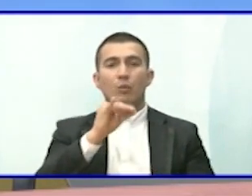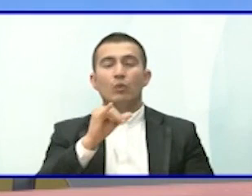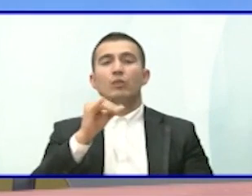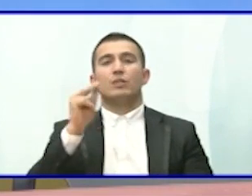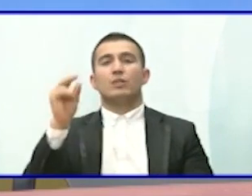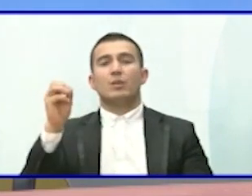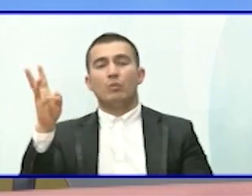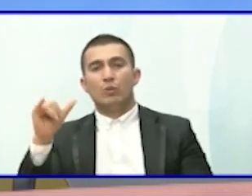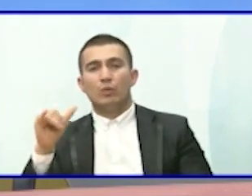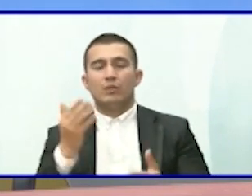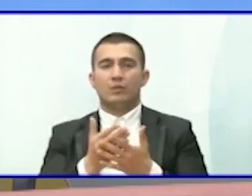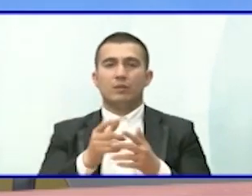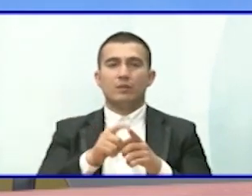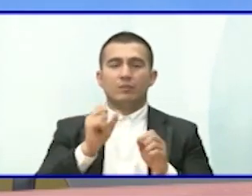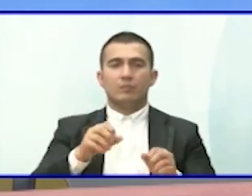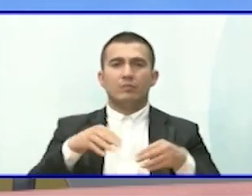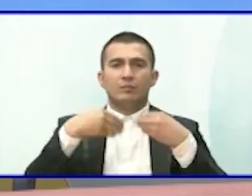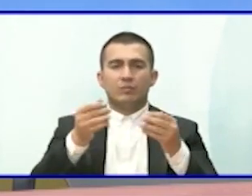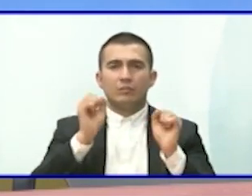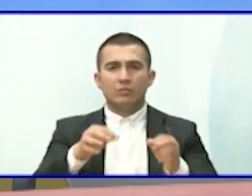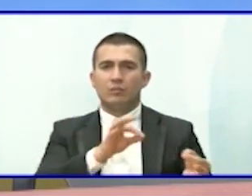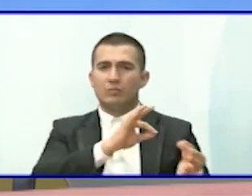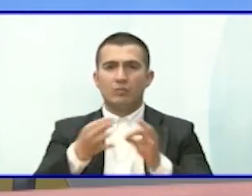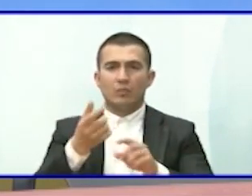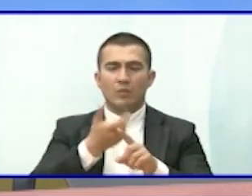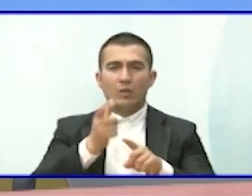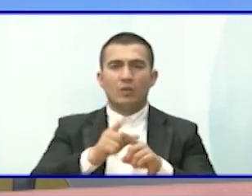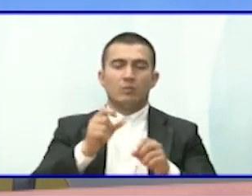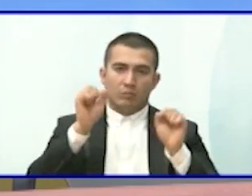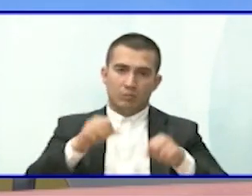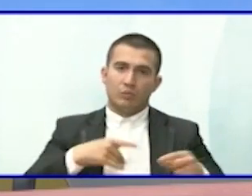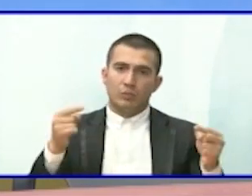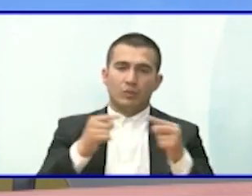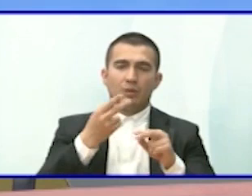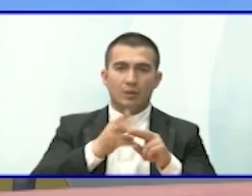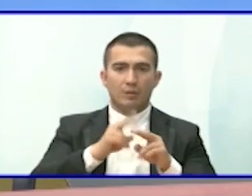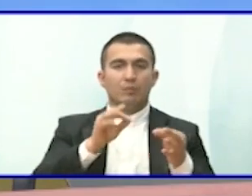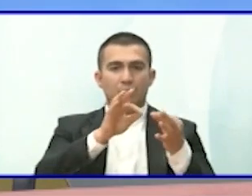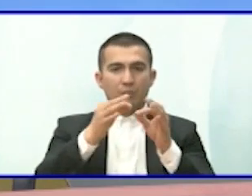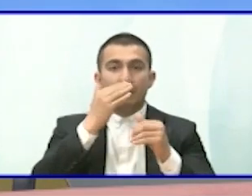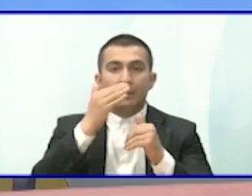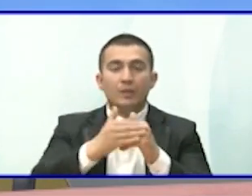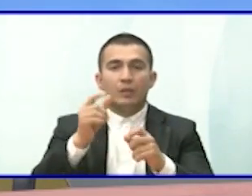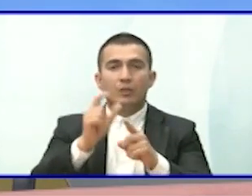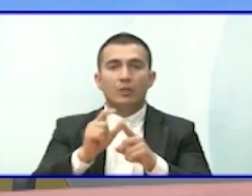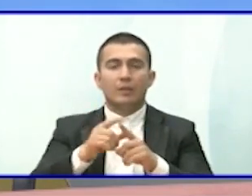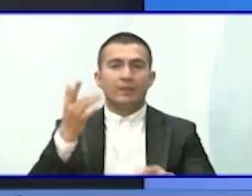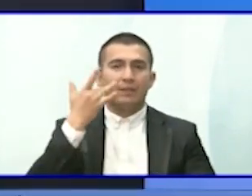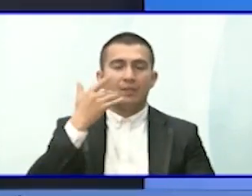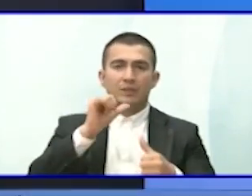дать иль navi нительно предложено конечно же предложный падеж всегда